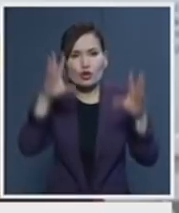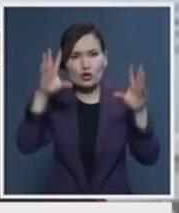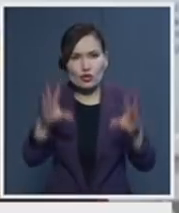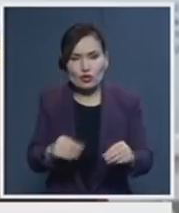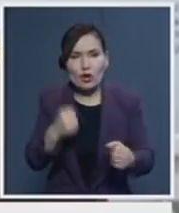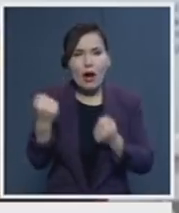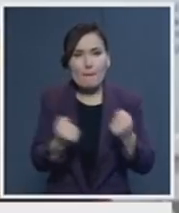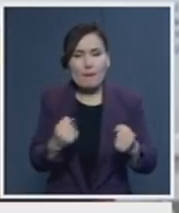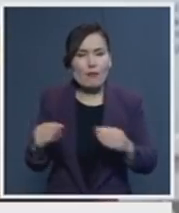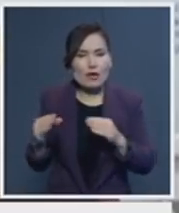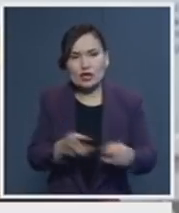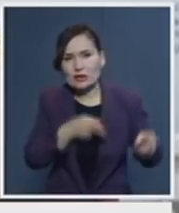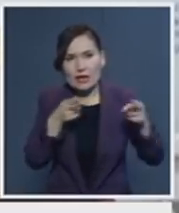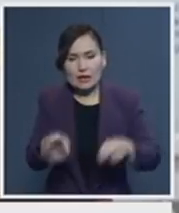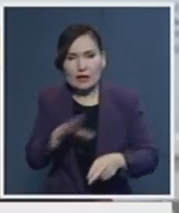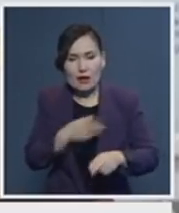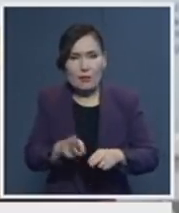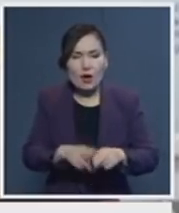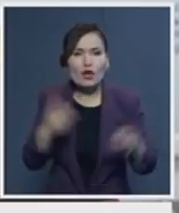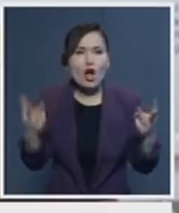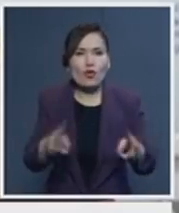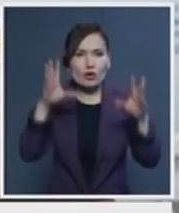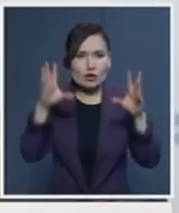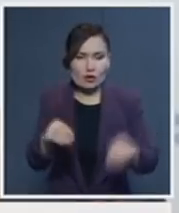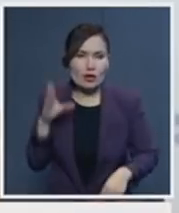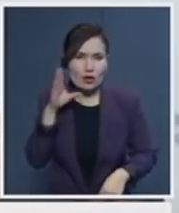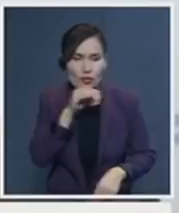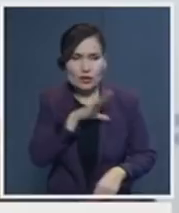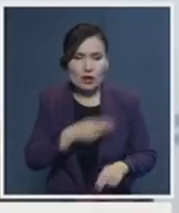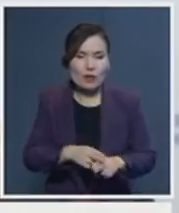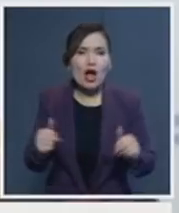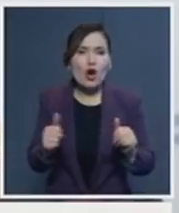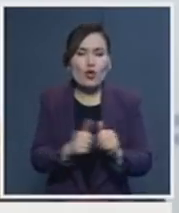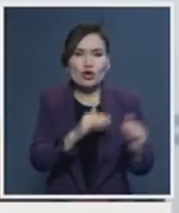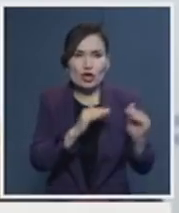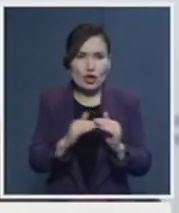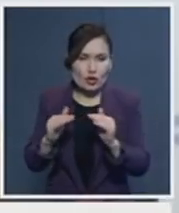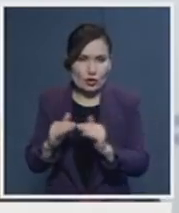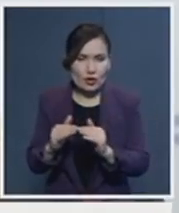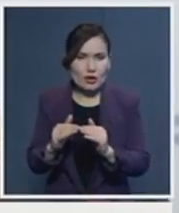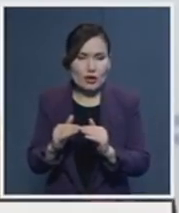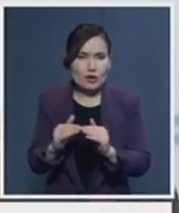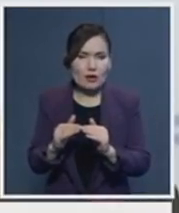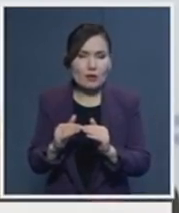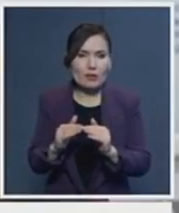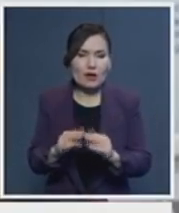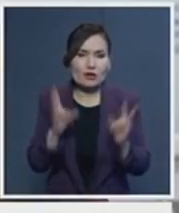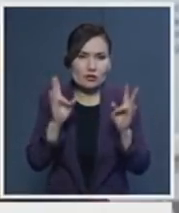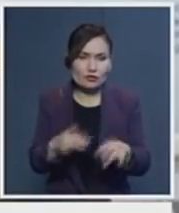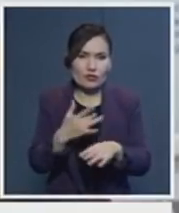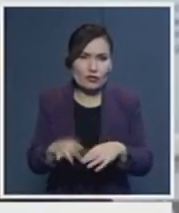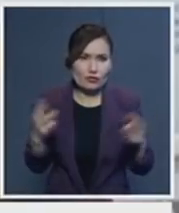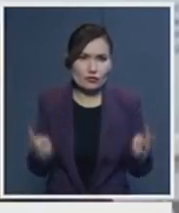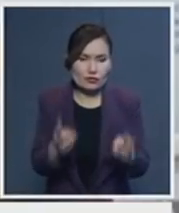жетті. 19:55 минутта өрт толығымен жойылды. Көршілері екі Қазақстан азаматы